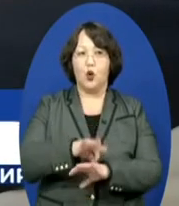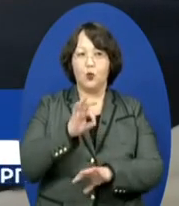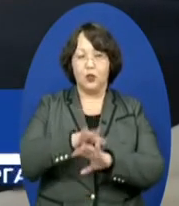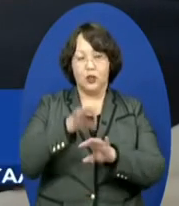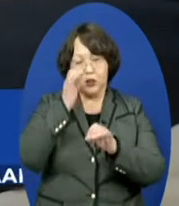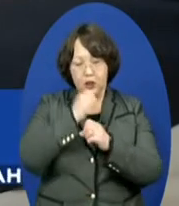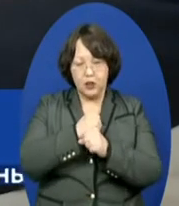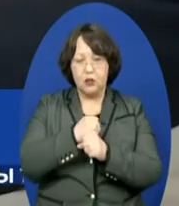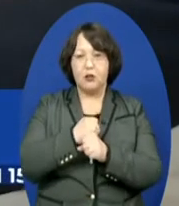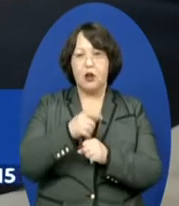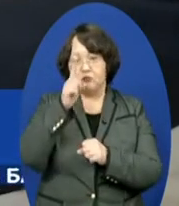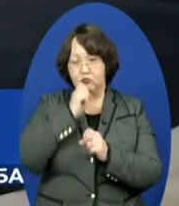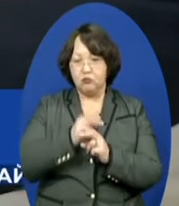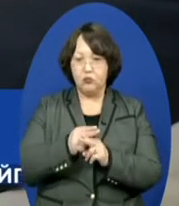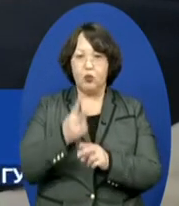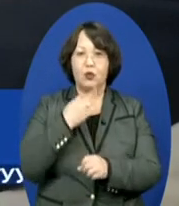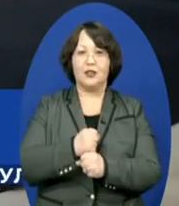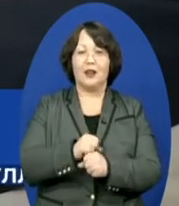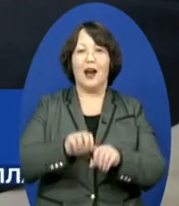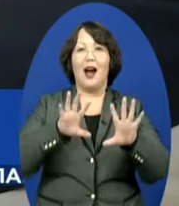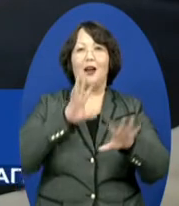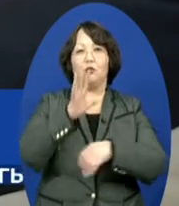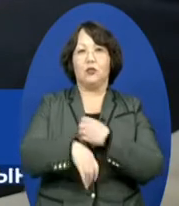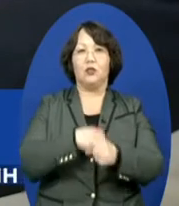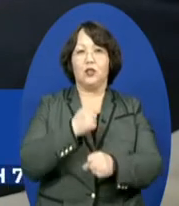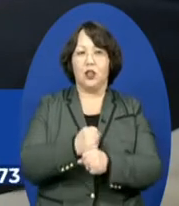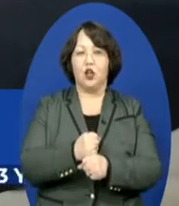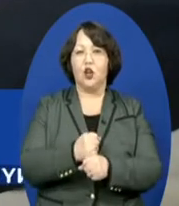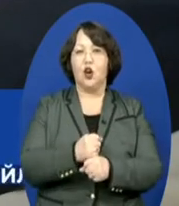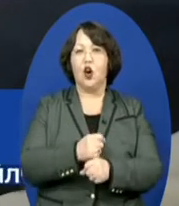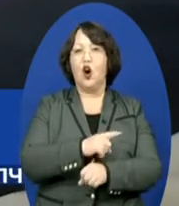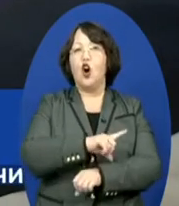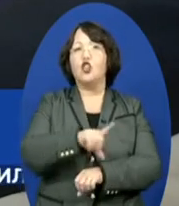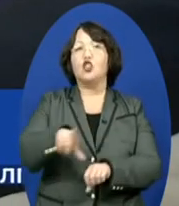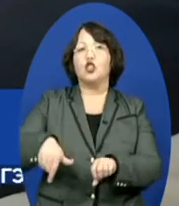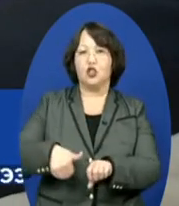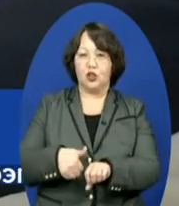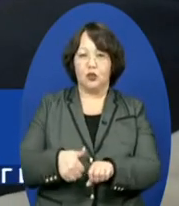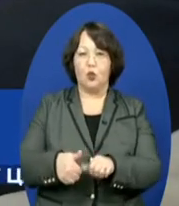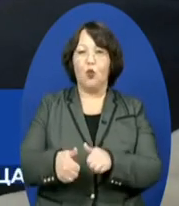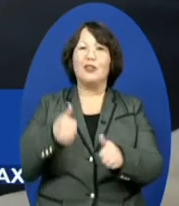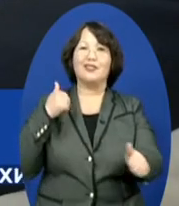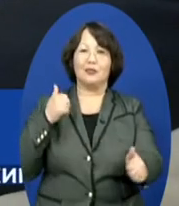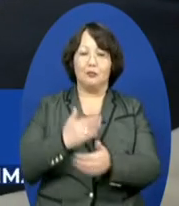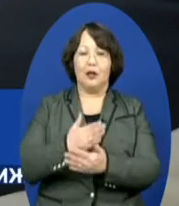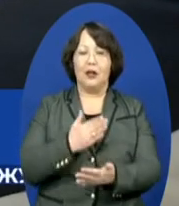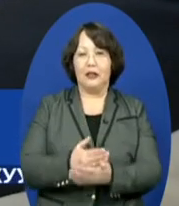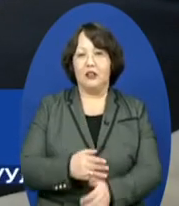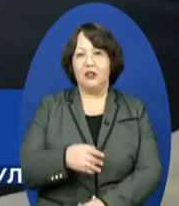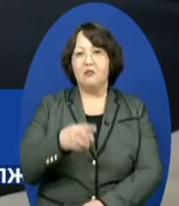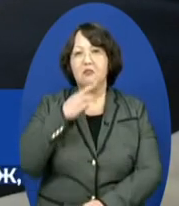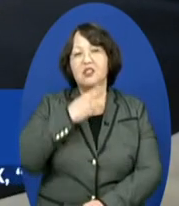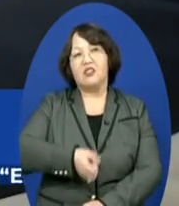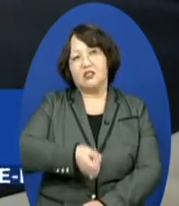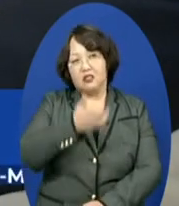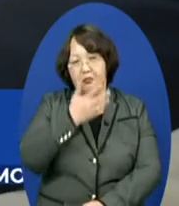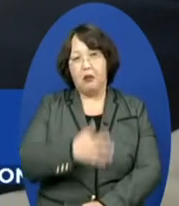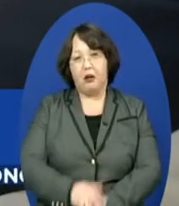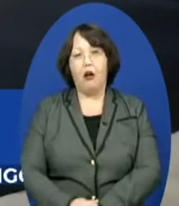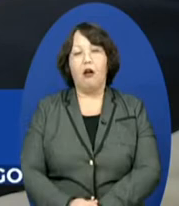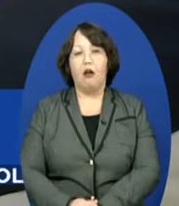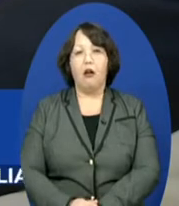илрүүлэх, оншлох, эмчлэх үйл ажиллагаа 10 жилээр ухарсан байна гэж мэдээлэл өгсөн. Тэгвэл бид бүхэн